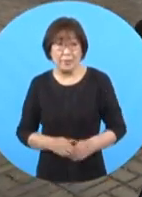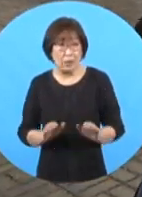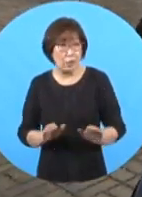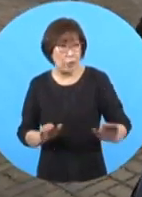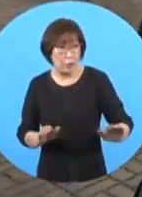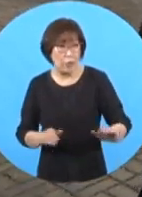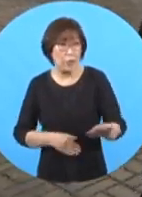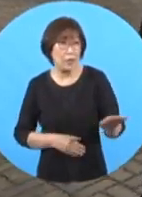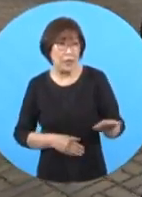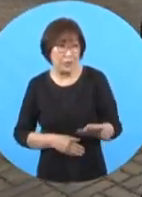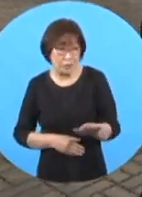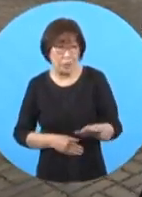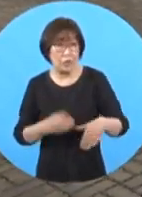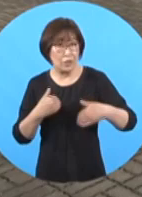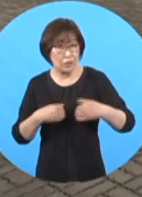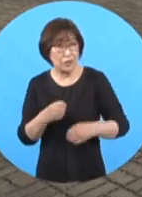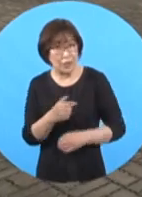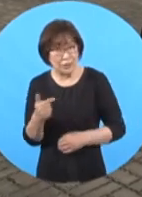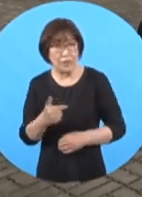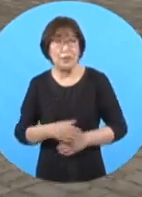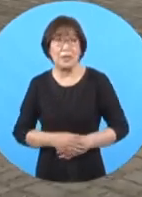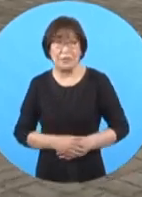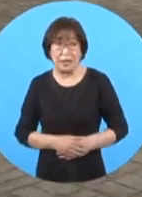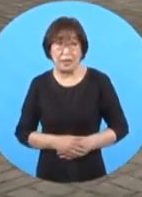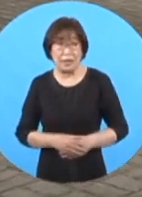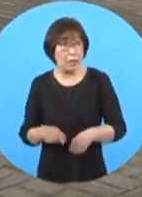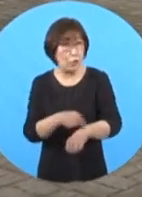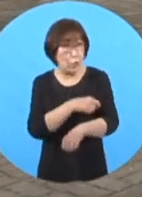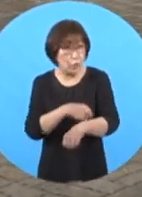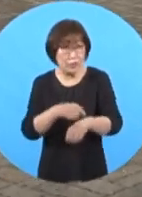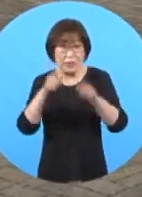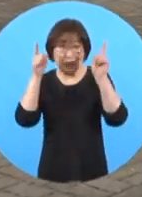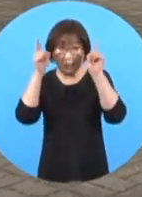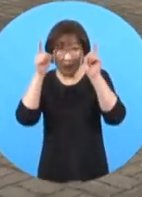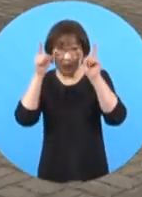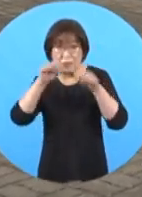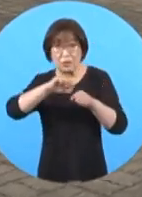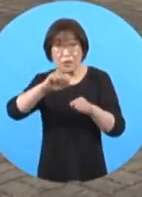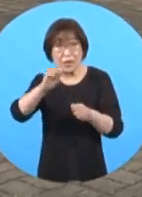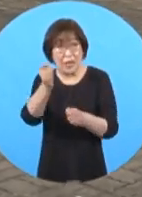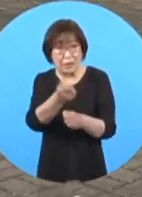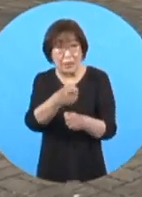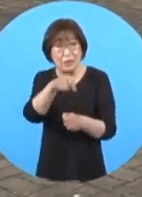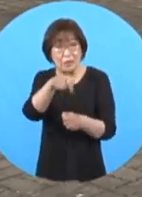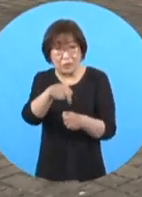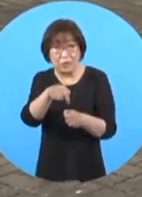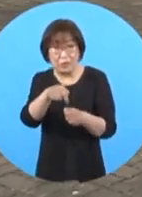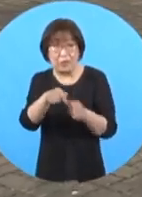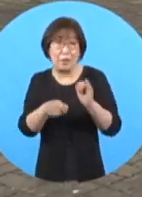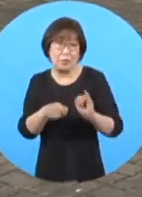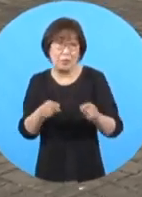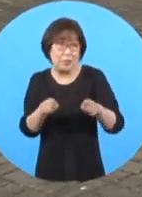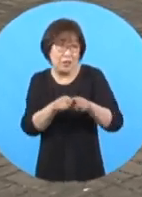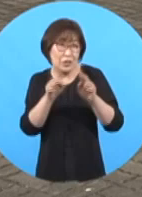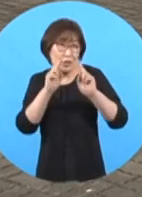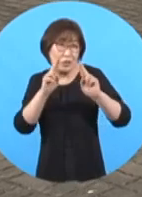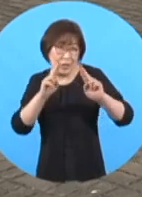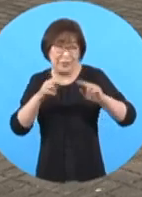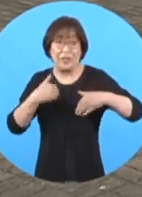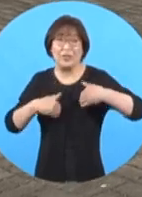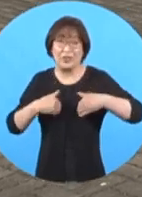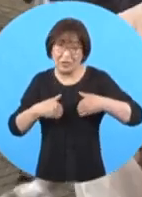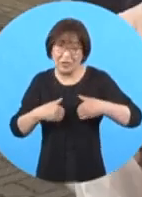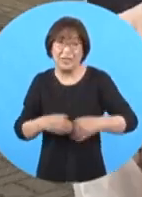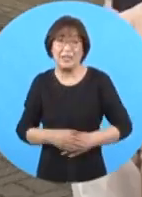友たちもすごく楽しんでいました各2基別の刃のところでは学び前で娘歌歌ってノリノリ